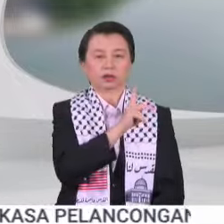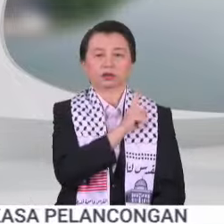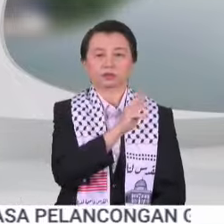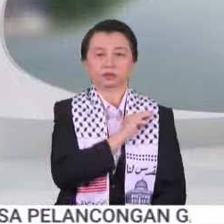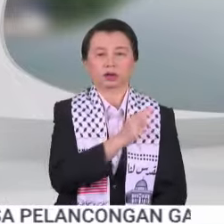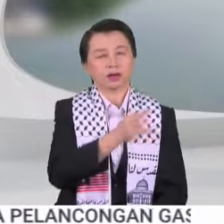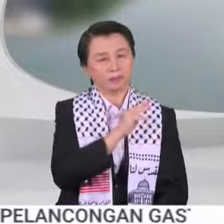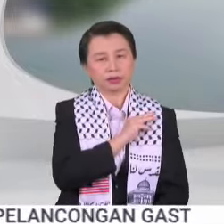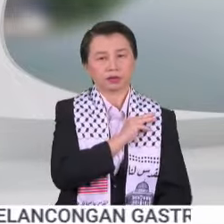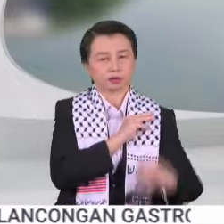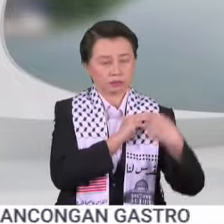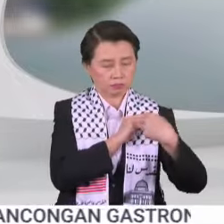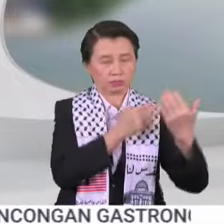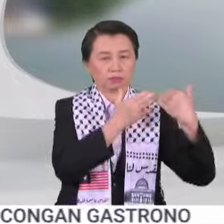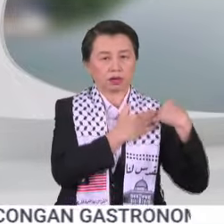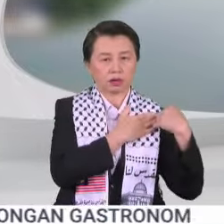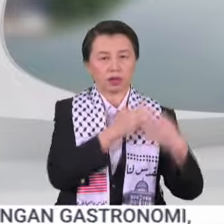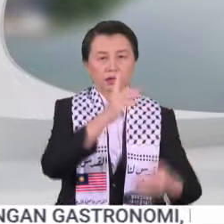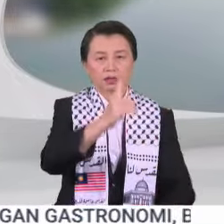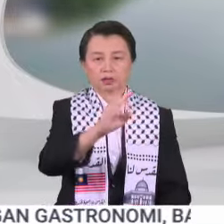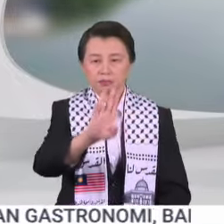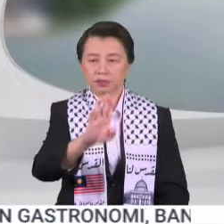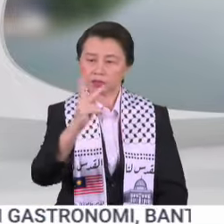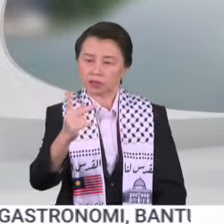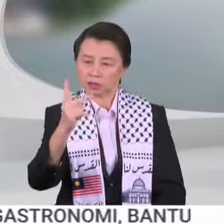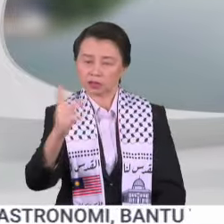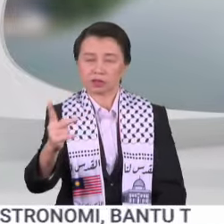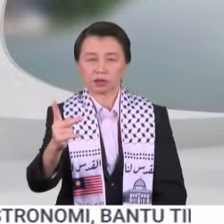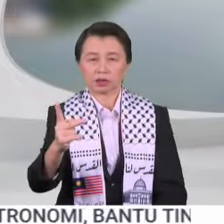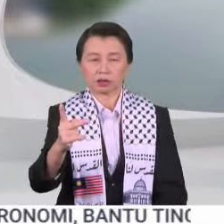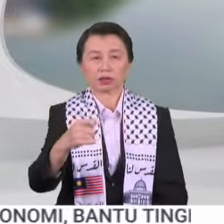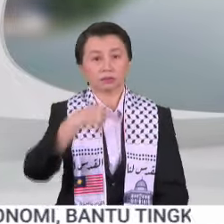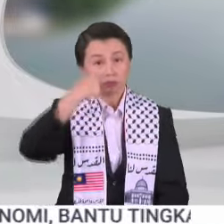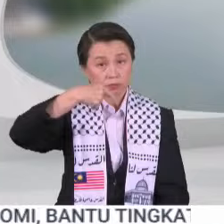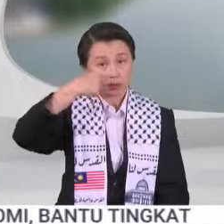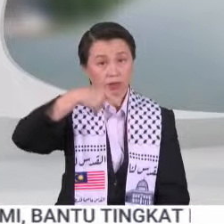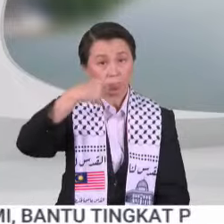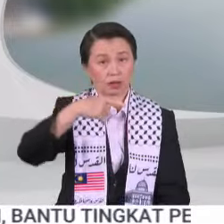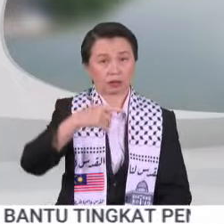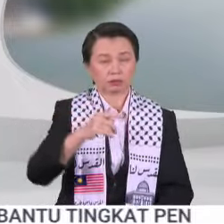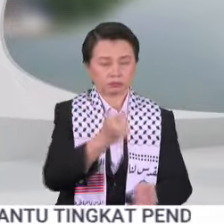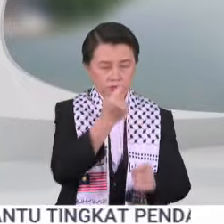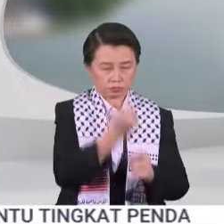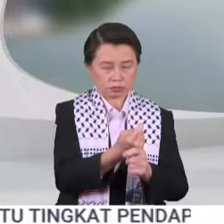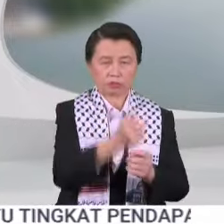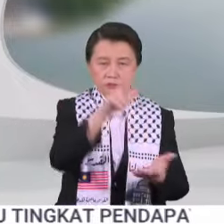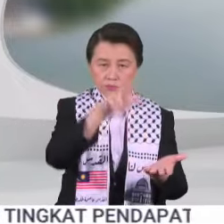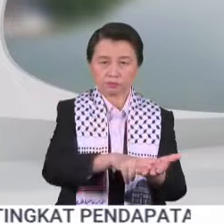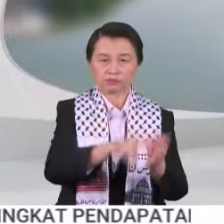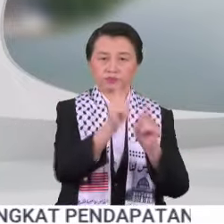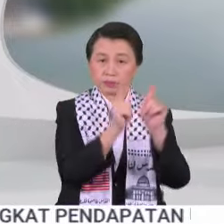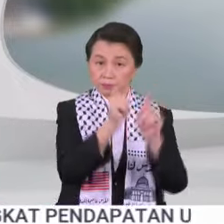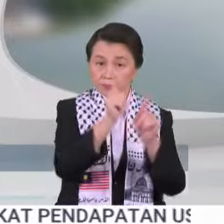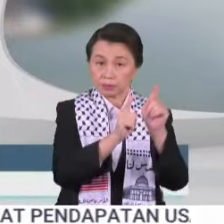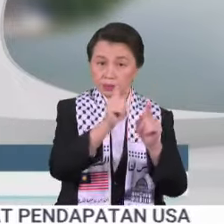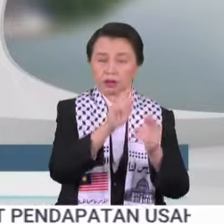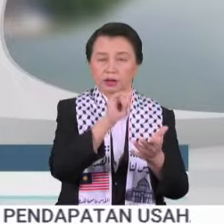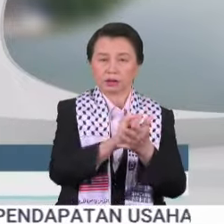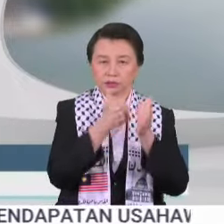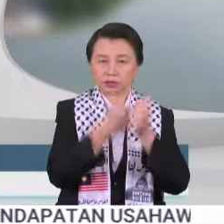merangkap Menteri bertanggungjawab kepada DBKK, Dato' Abidin Bandingkir berkata, penetapan penarafan bintang itu juga